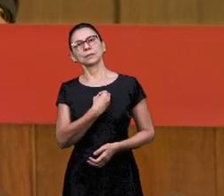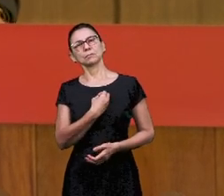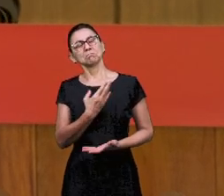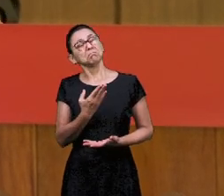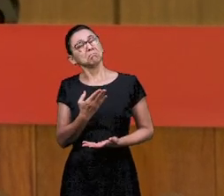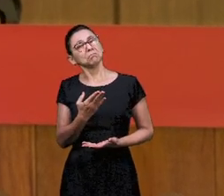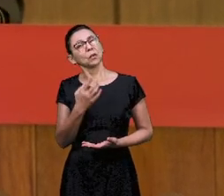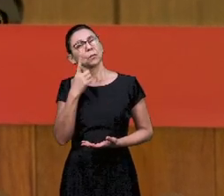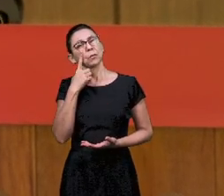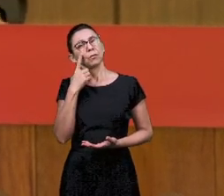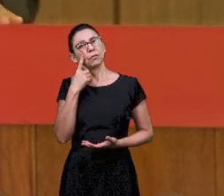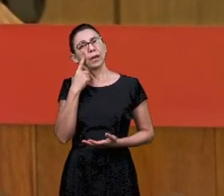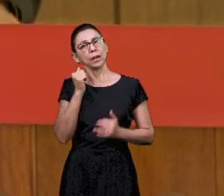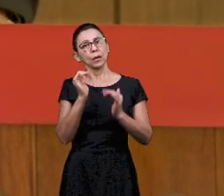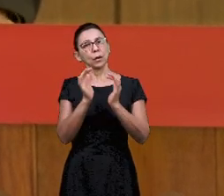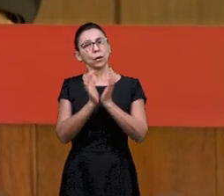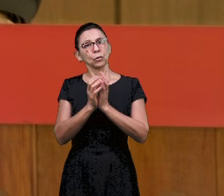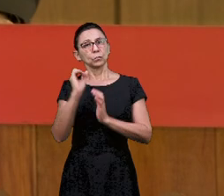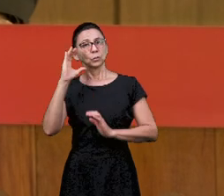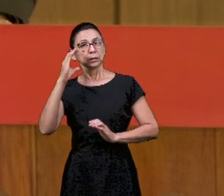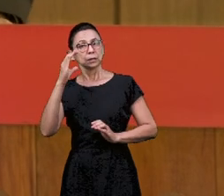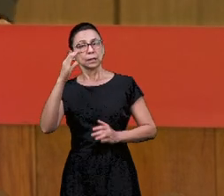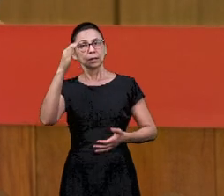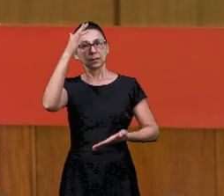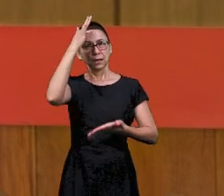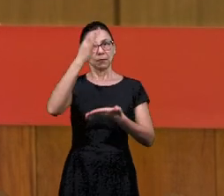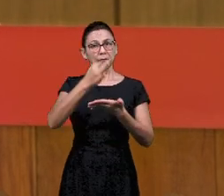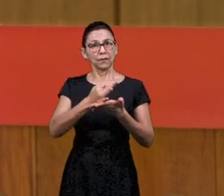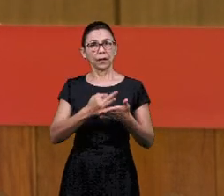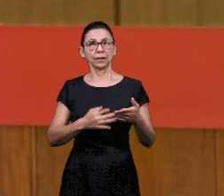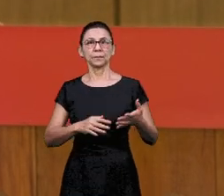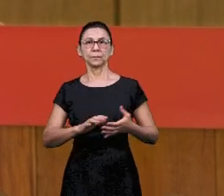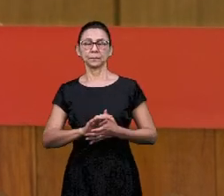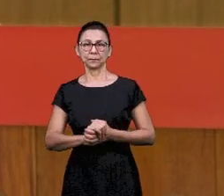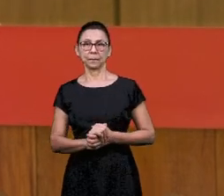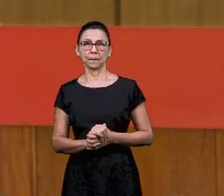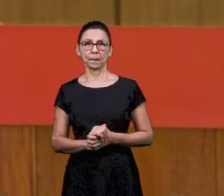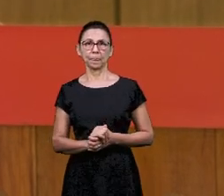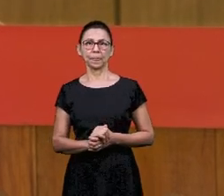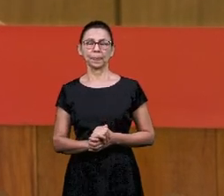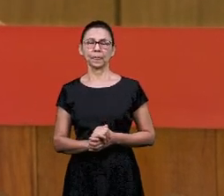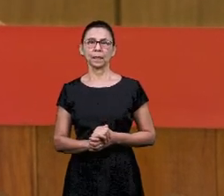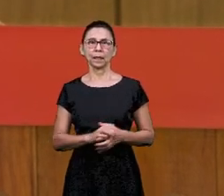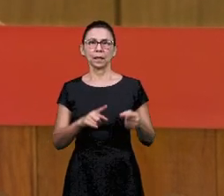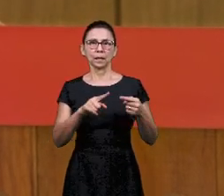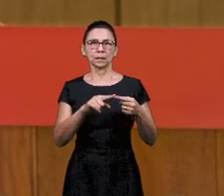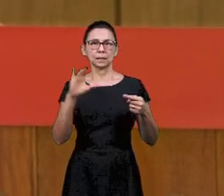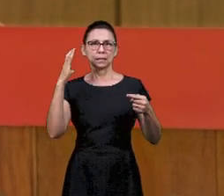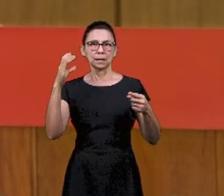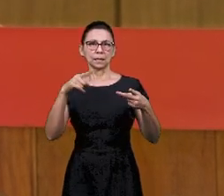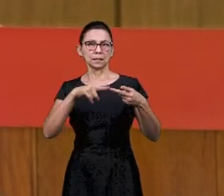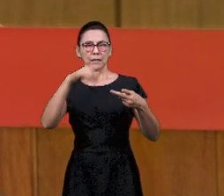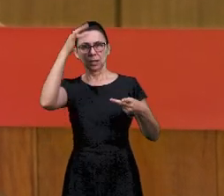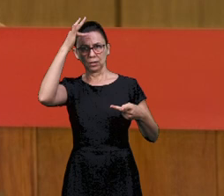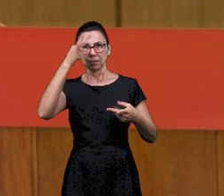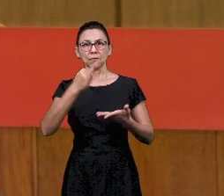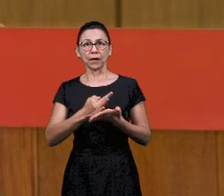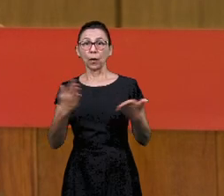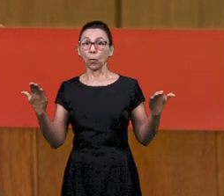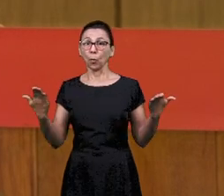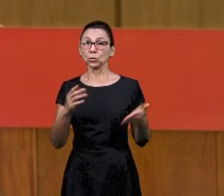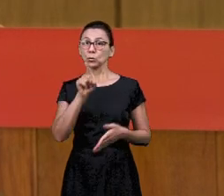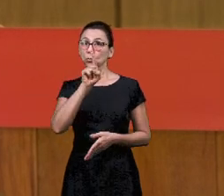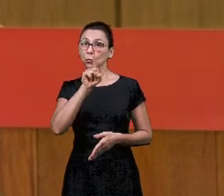participation du groupe de sciences et foi, y compris aujourd'hui, à partir de 13 heures,